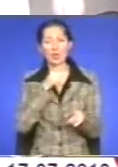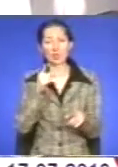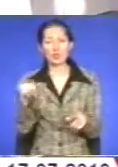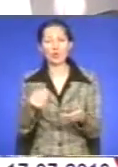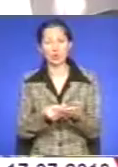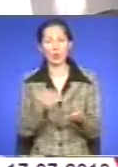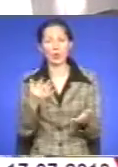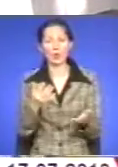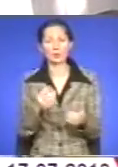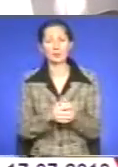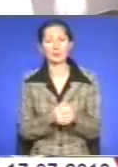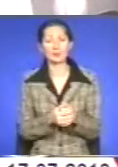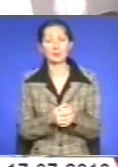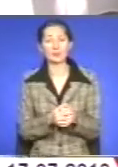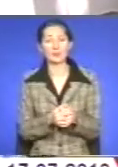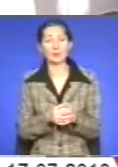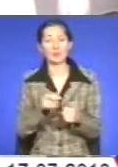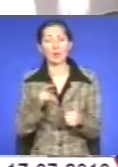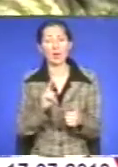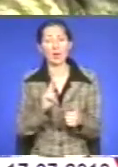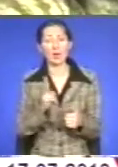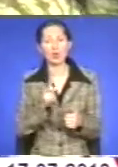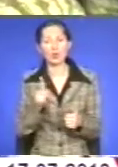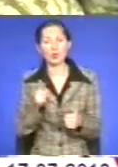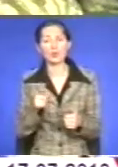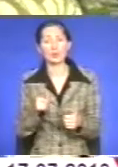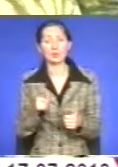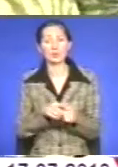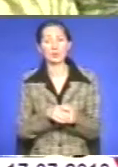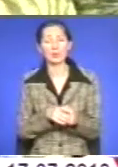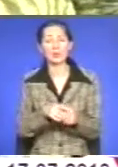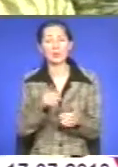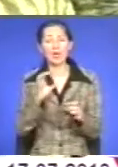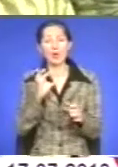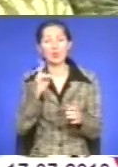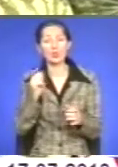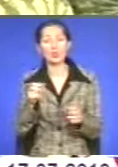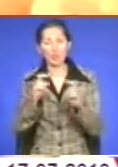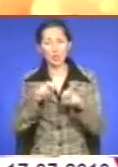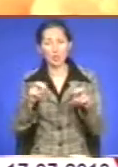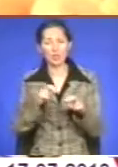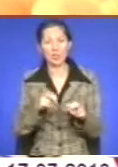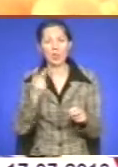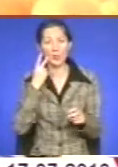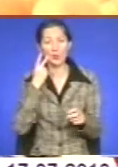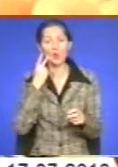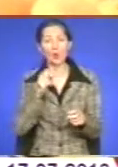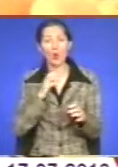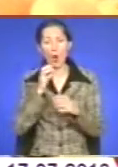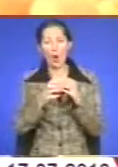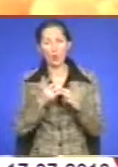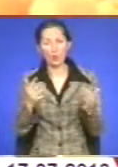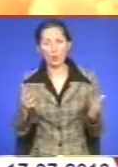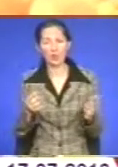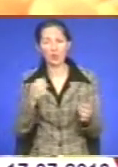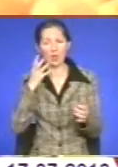задорого. Як хто на що розраховує. За соціологічними дослідженнями, регулярно фрукти вживає лише кожен 10-й